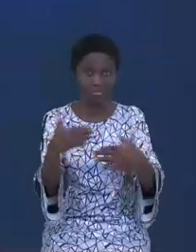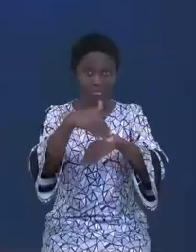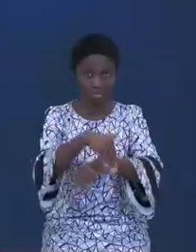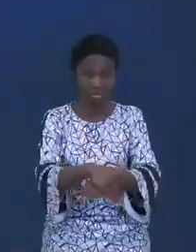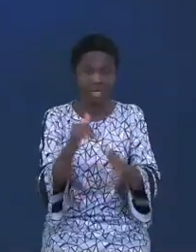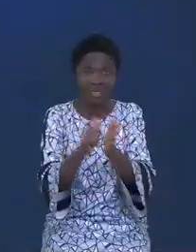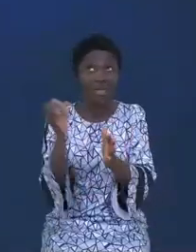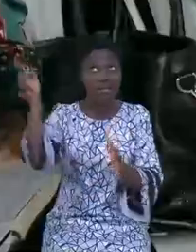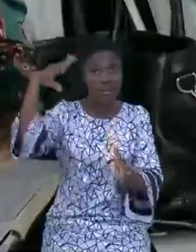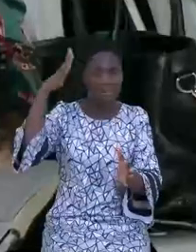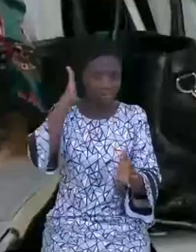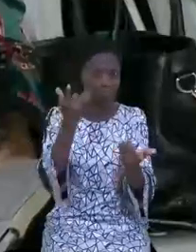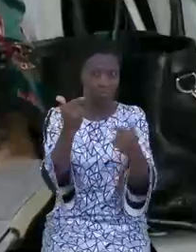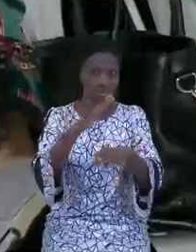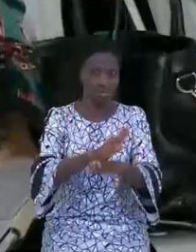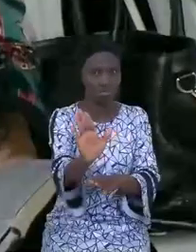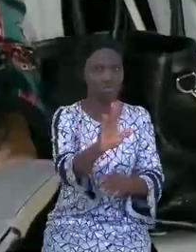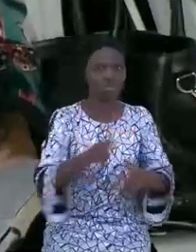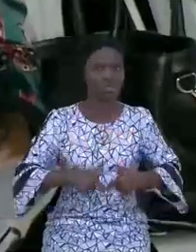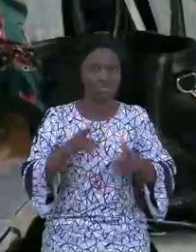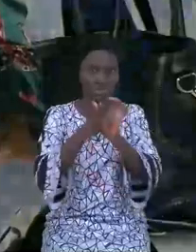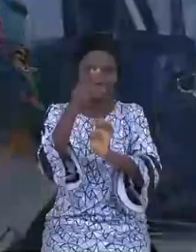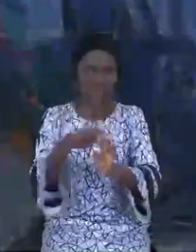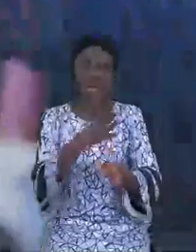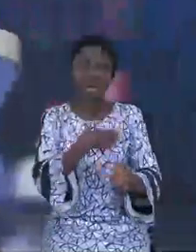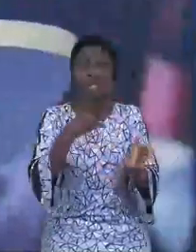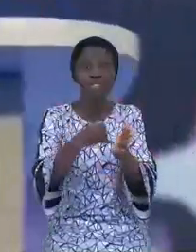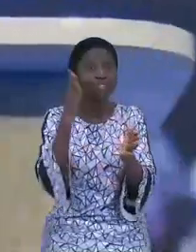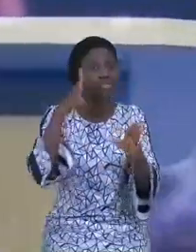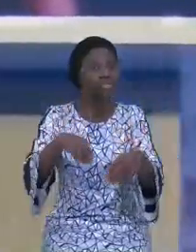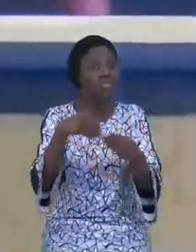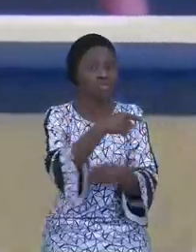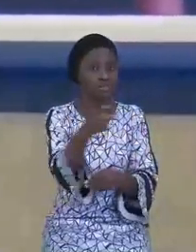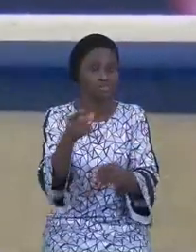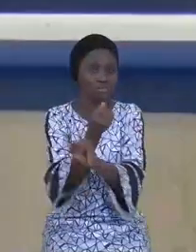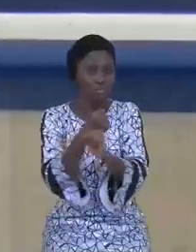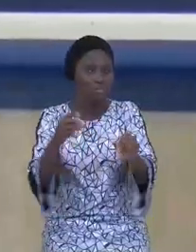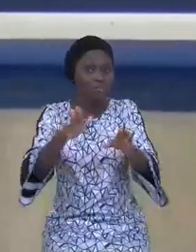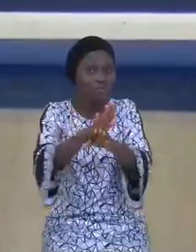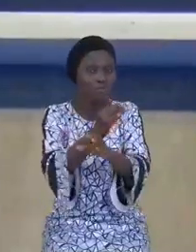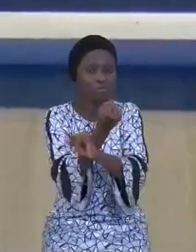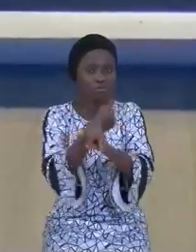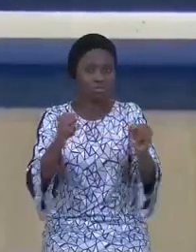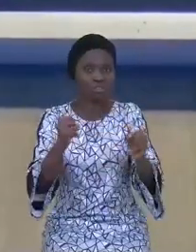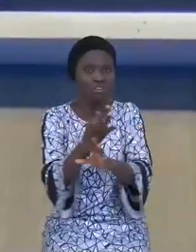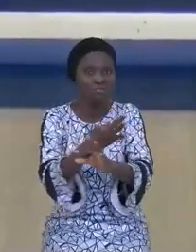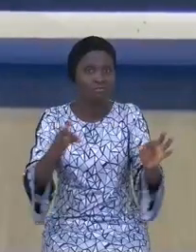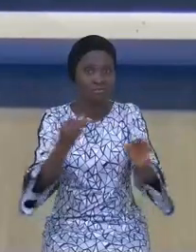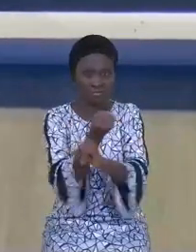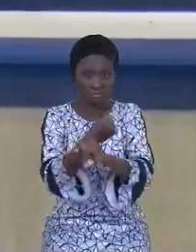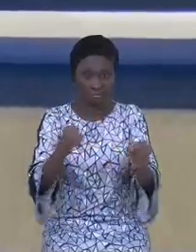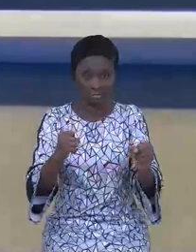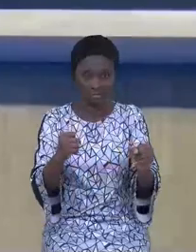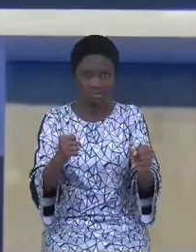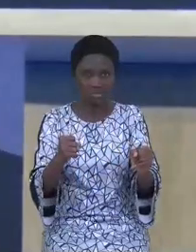grâce te parviendra. Elle viendra sur ta vie, elle te donnera le salut, le plein salut, le salut